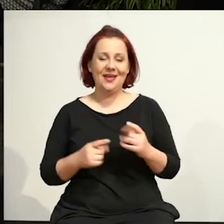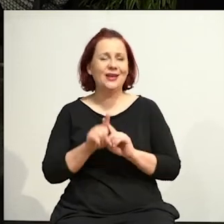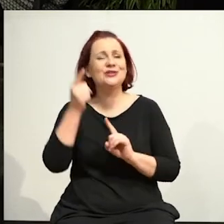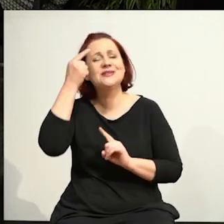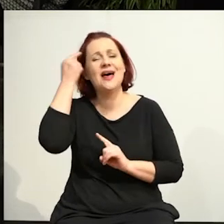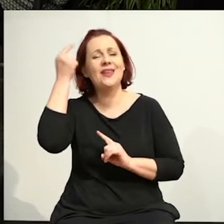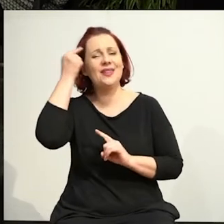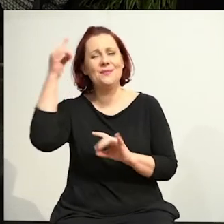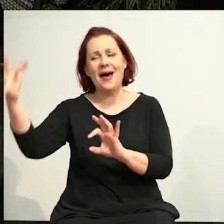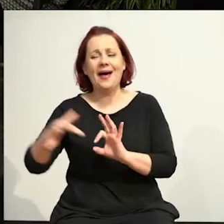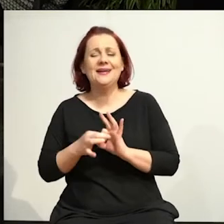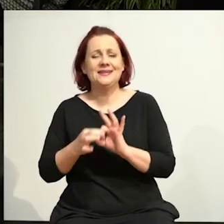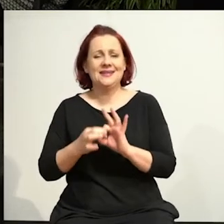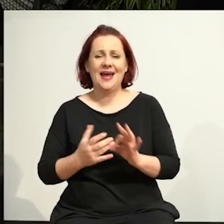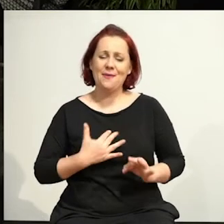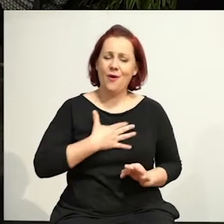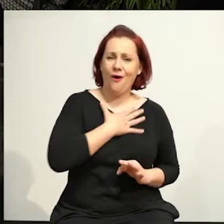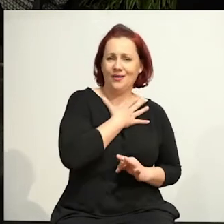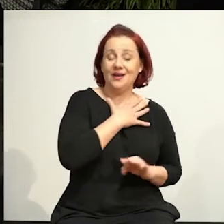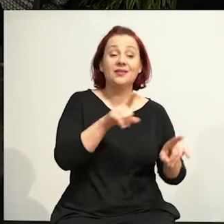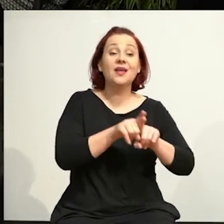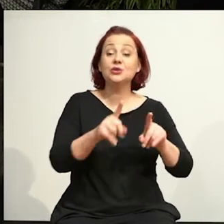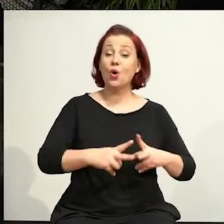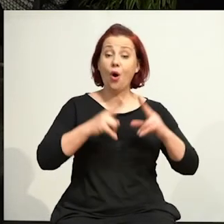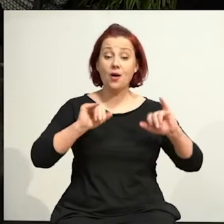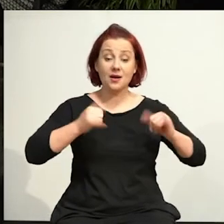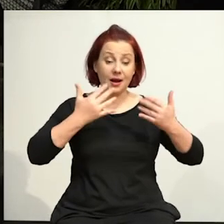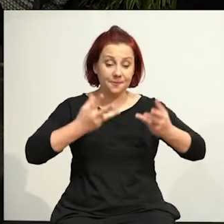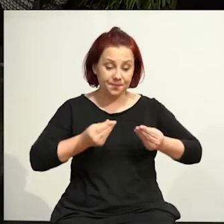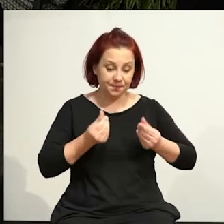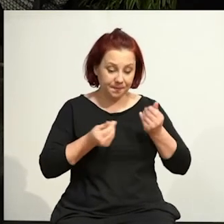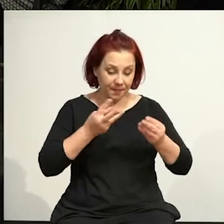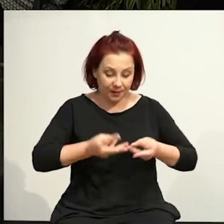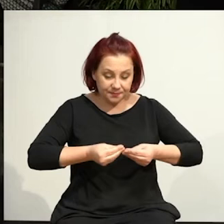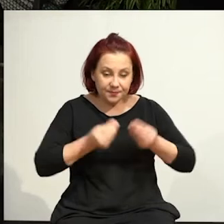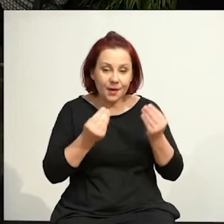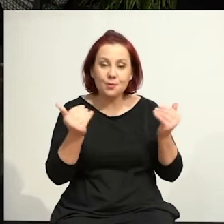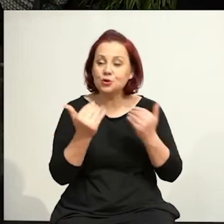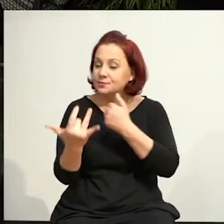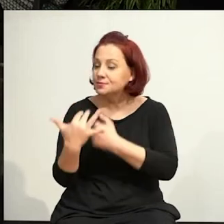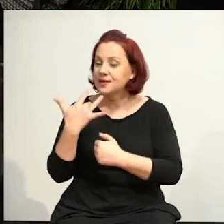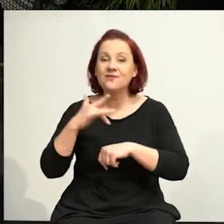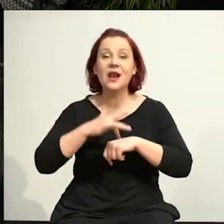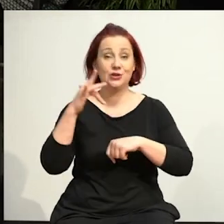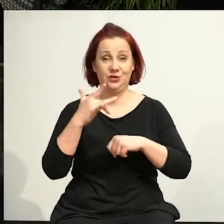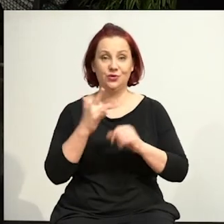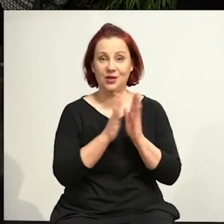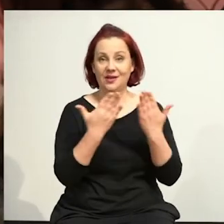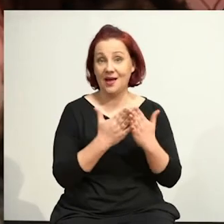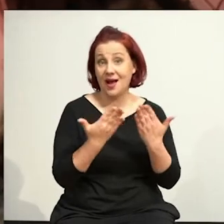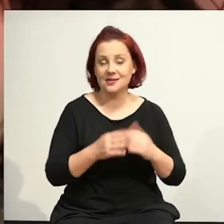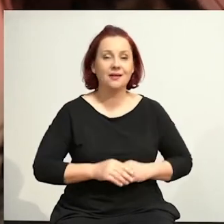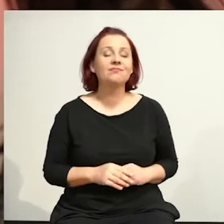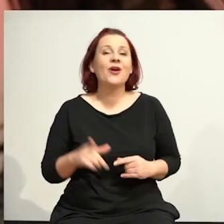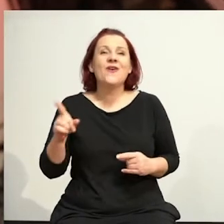sentymentu, poetą po prostu czasu, kiedy kształtuje się to coś, co możemy nazwać wrażliwością literacką. I